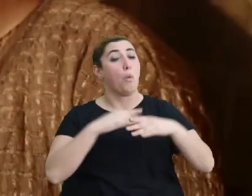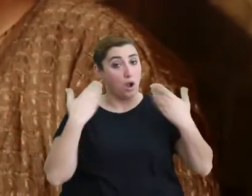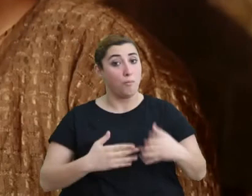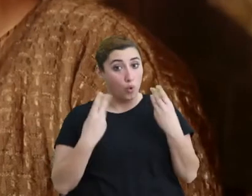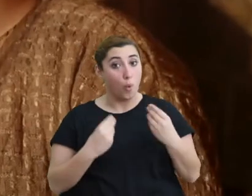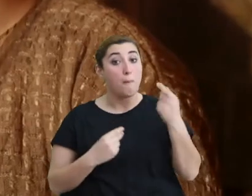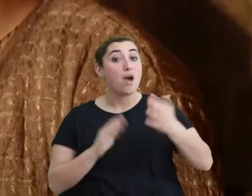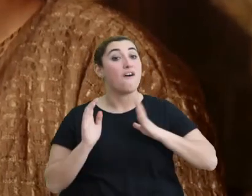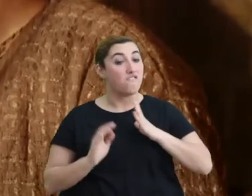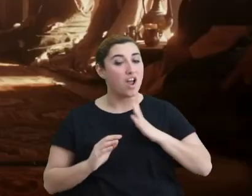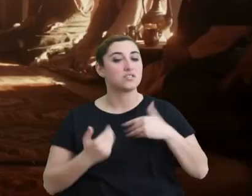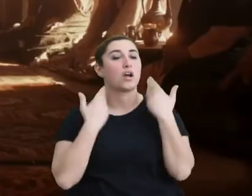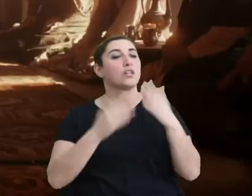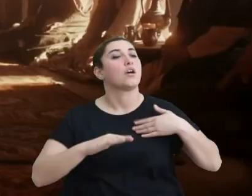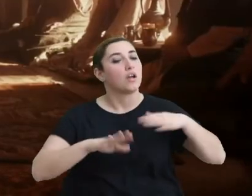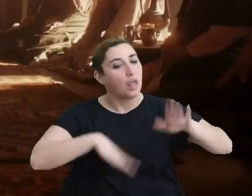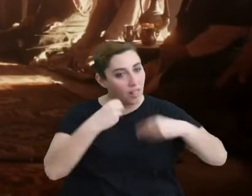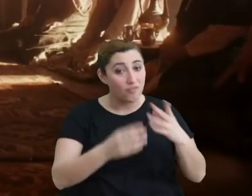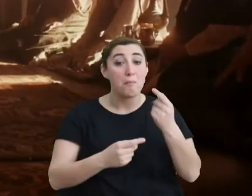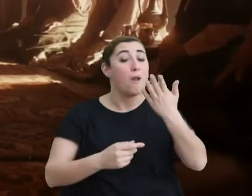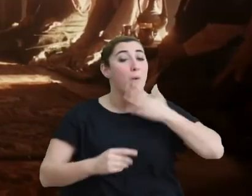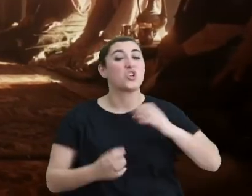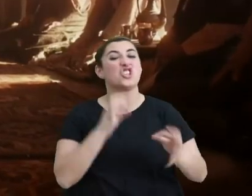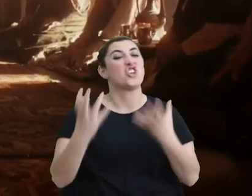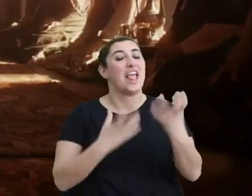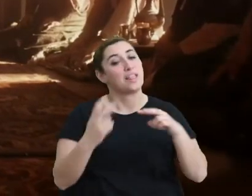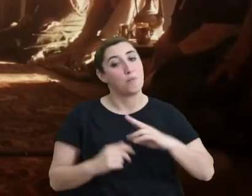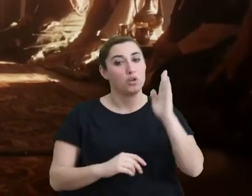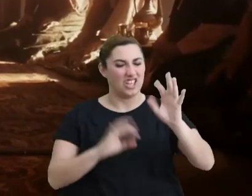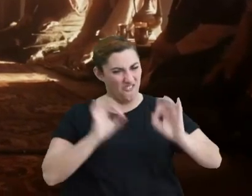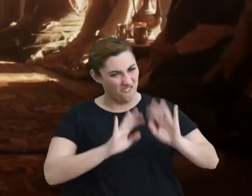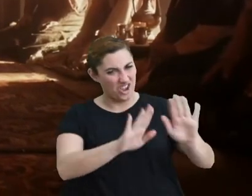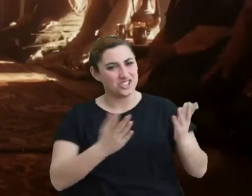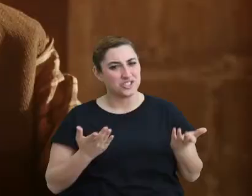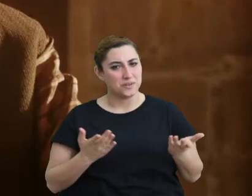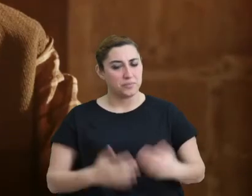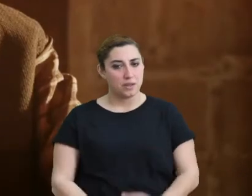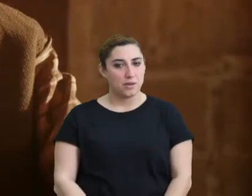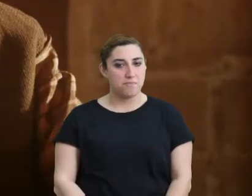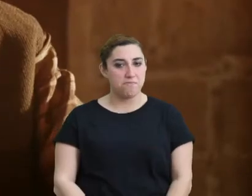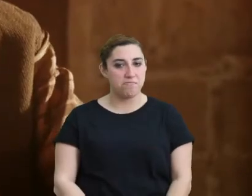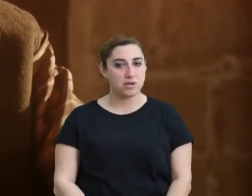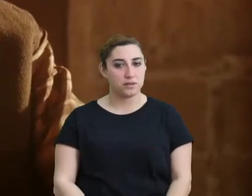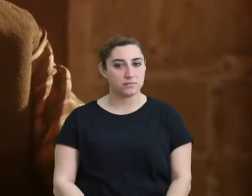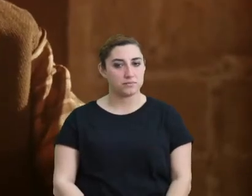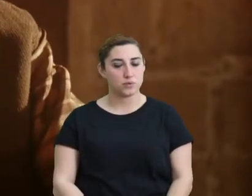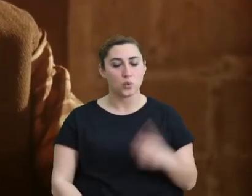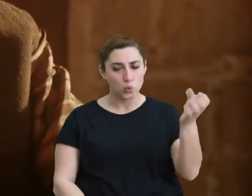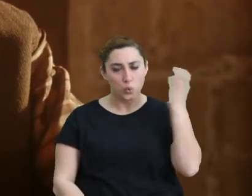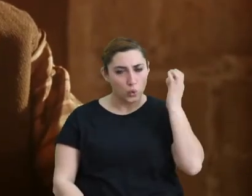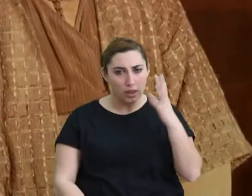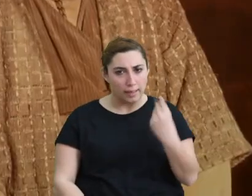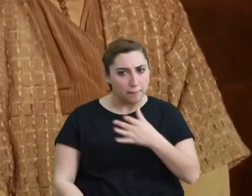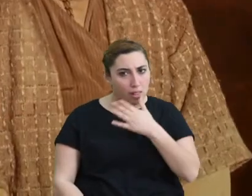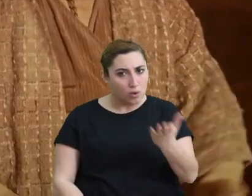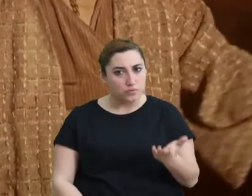Var mı pulun, kadı kulun. Yok mu pulun, cehennemdir yolun. Yavaş gel hele keçeci. Kulağın işitir mi ağzından